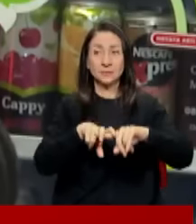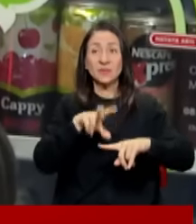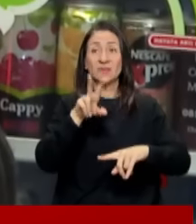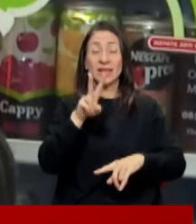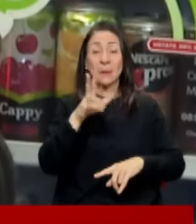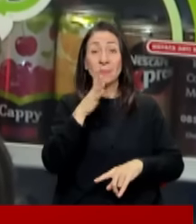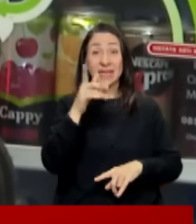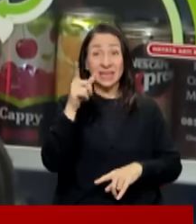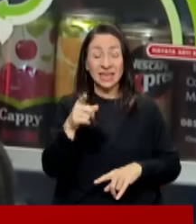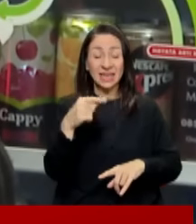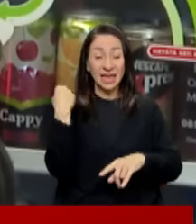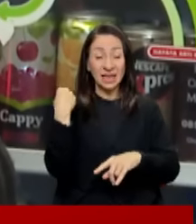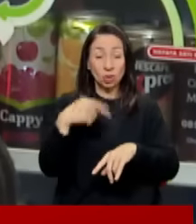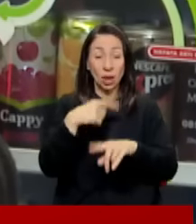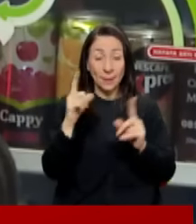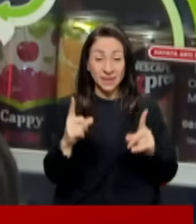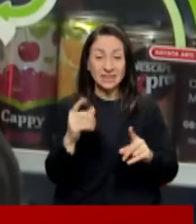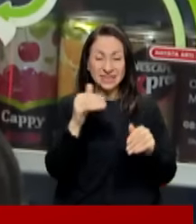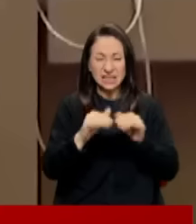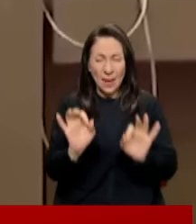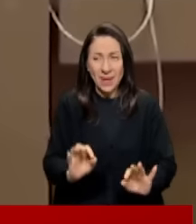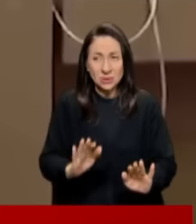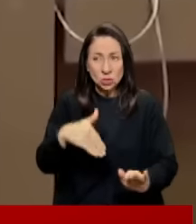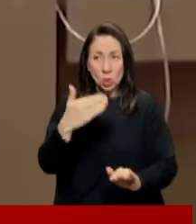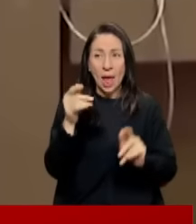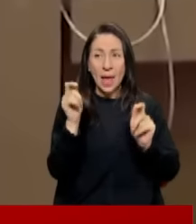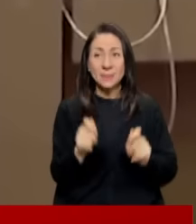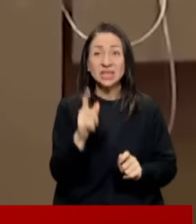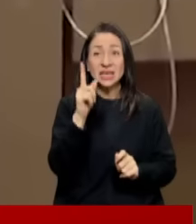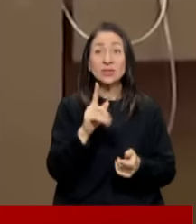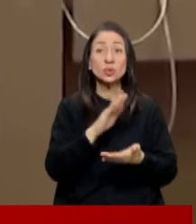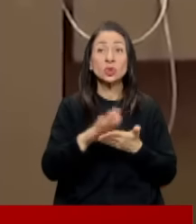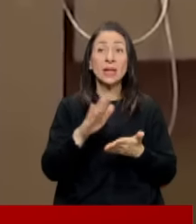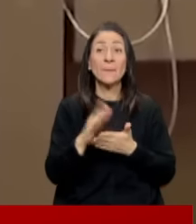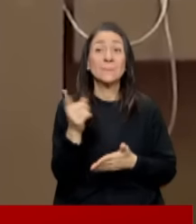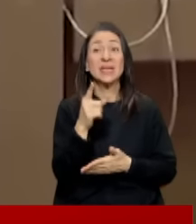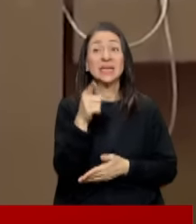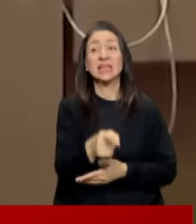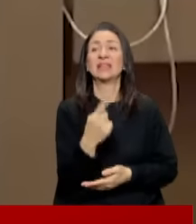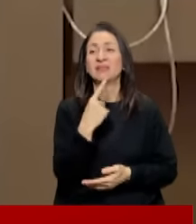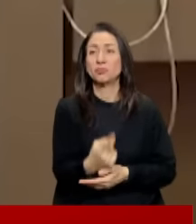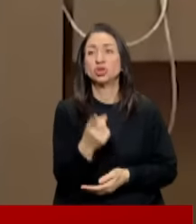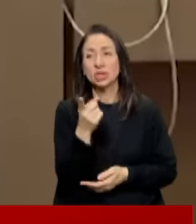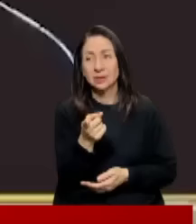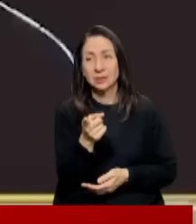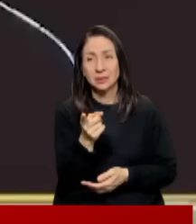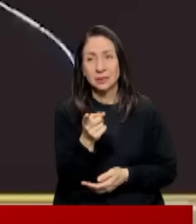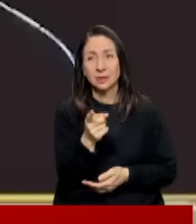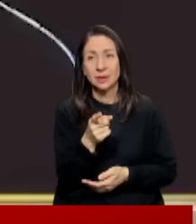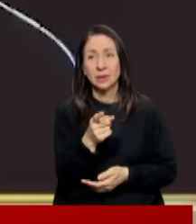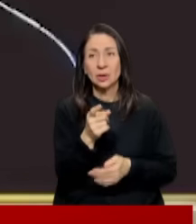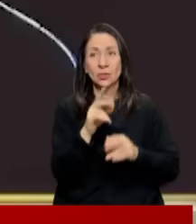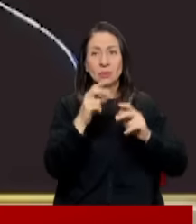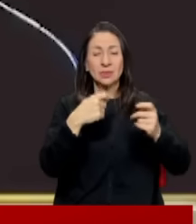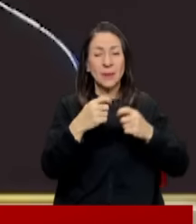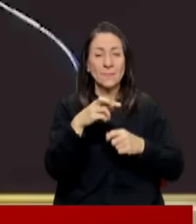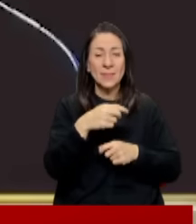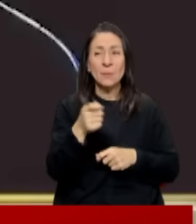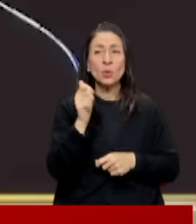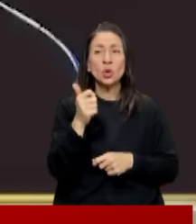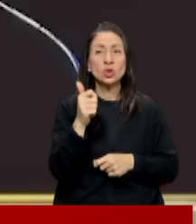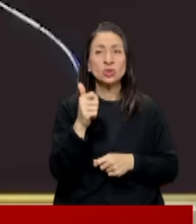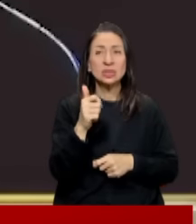Vedat Bilgin ise yeni dönemde, yani seçimden hemen sonra yapılacak ilk düzenlemelerden biri olacağını müjdelemişti. Küçük işletmelerde prim